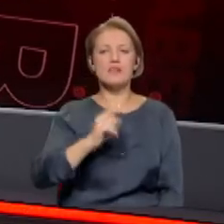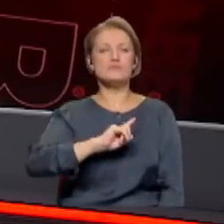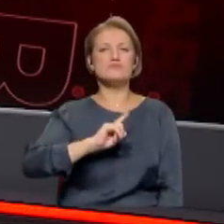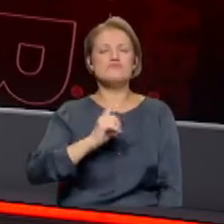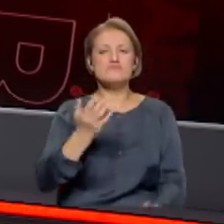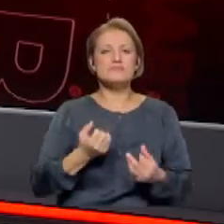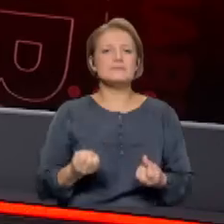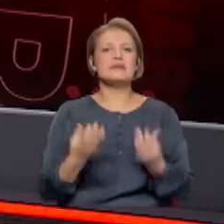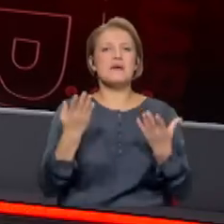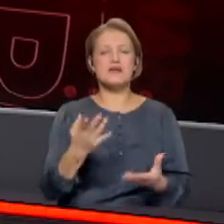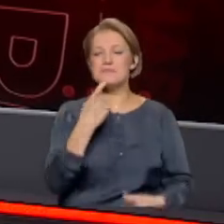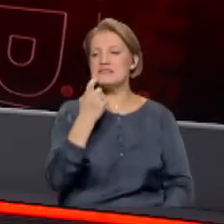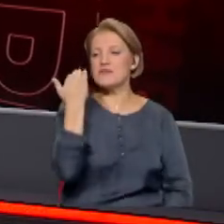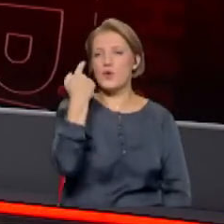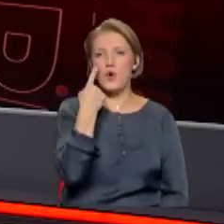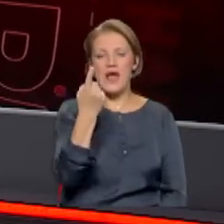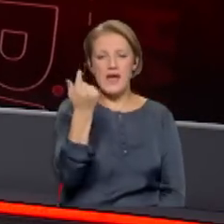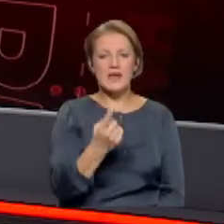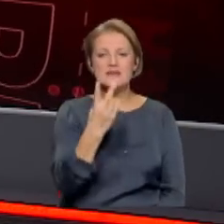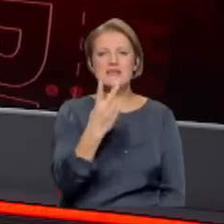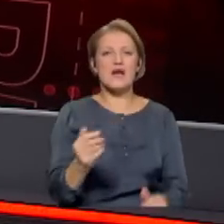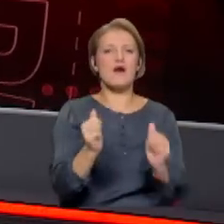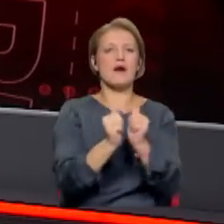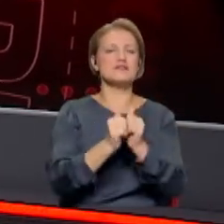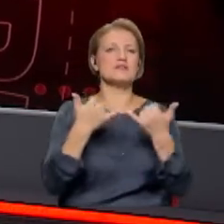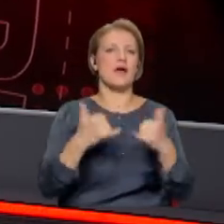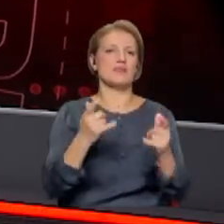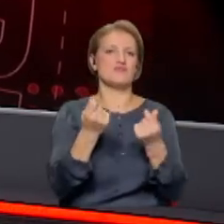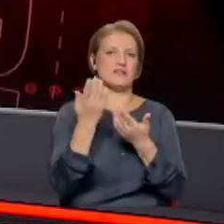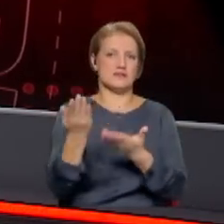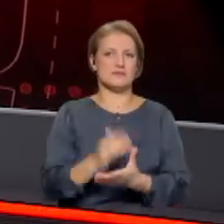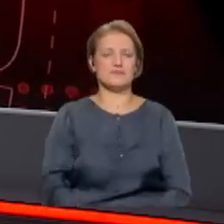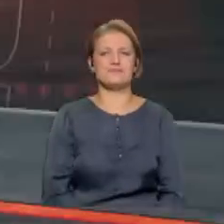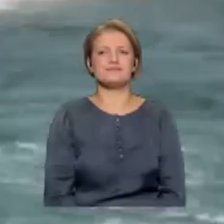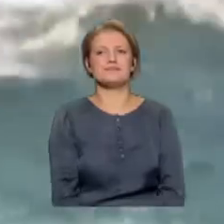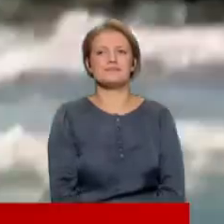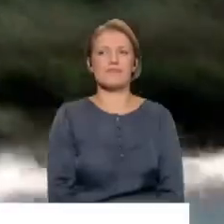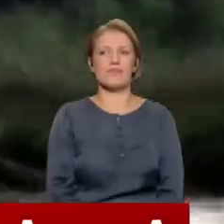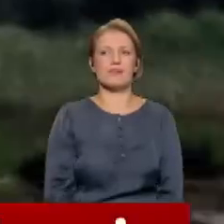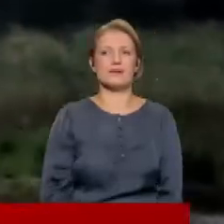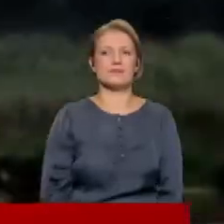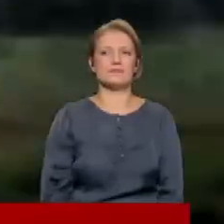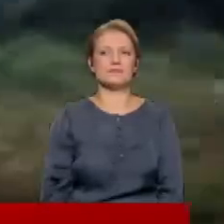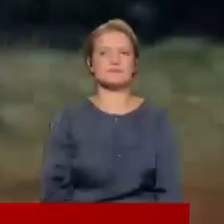gücü hem de geçen yıla oranla en az 2 kat artan tatil fiyatları.